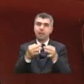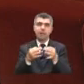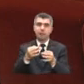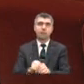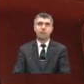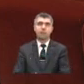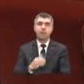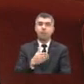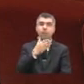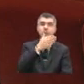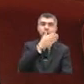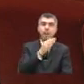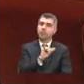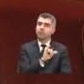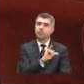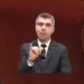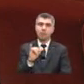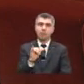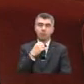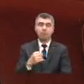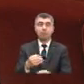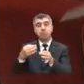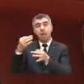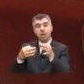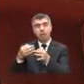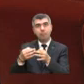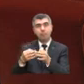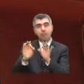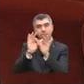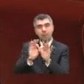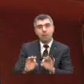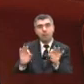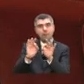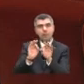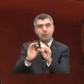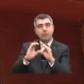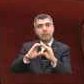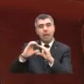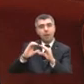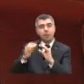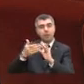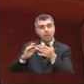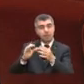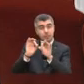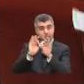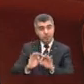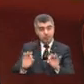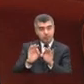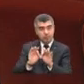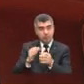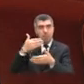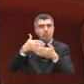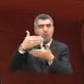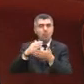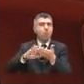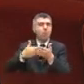يمكنش مستقبلا تخيل ان غتكون شي محكمه وما فيهاش الوسائل العلميه الحديثه بني حتى تعيا. صافي انا